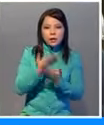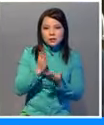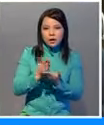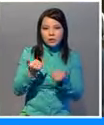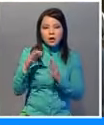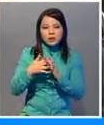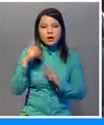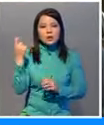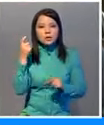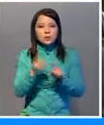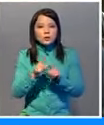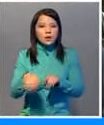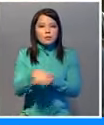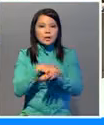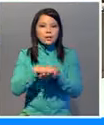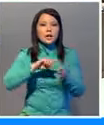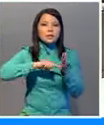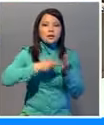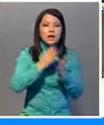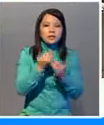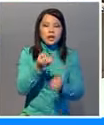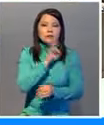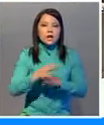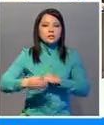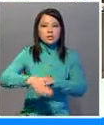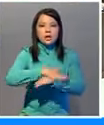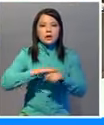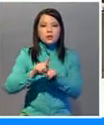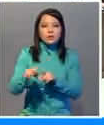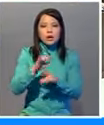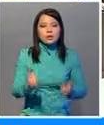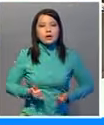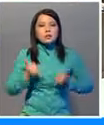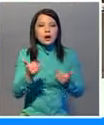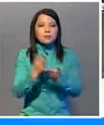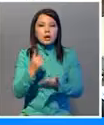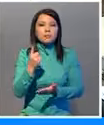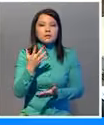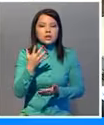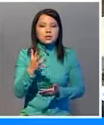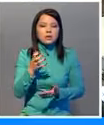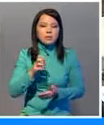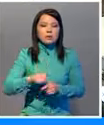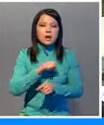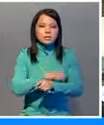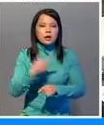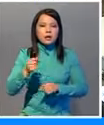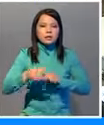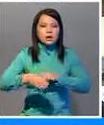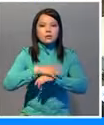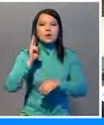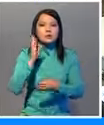шаруа қожалықтары үшін ауыл шаруашылығы мақсатындағы жер телімдерін шектеулі белгілеу ұсынылады. Ол бойынша 1,5 мың гектардан артық жер